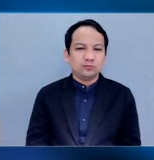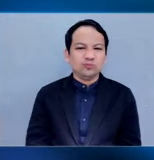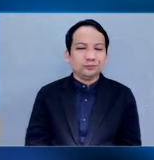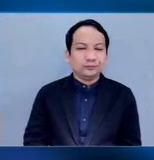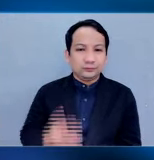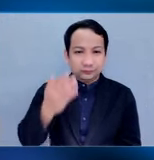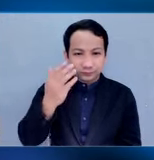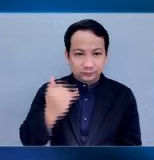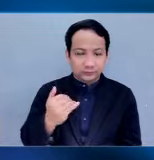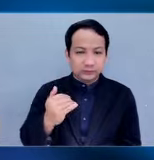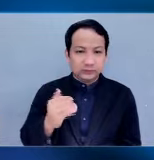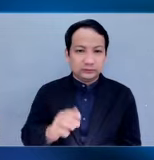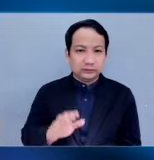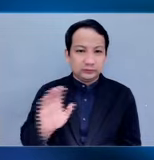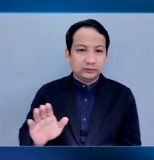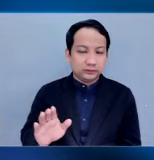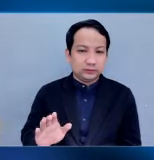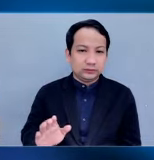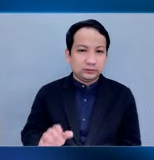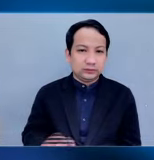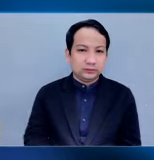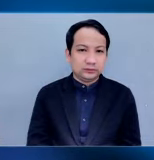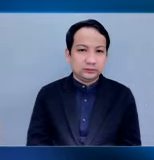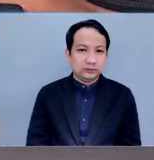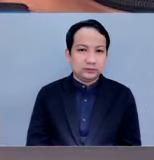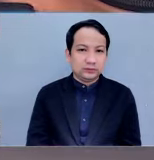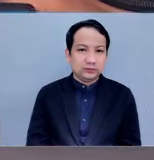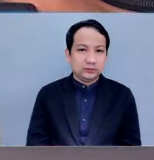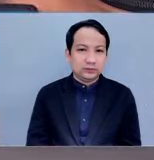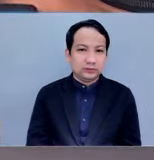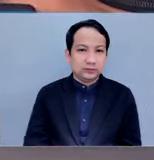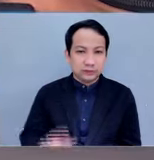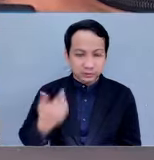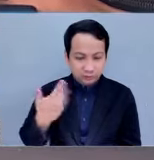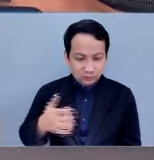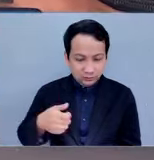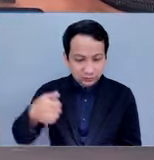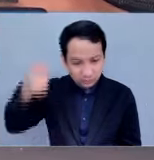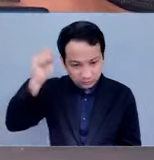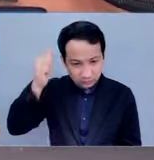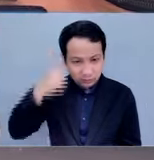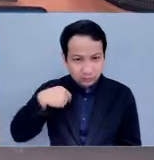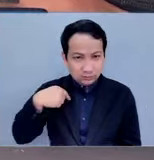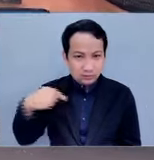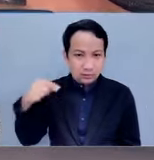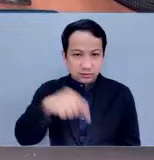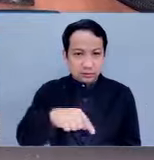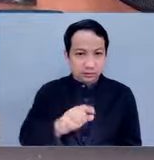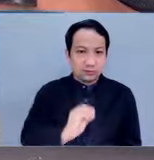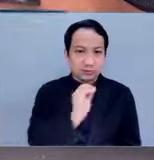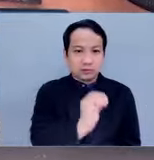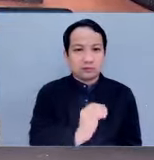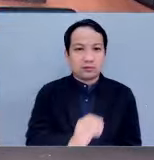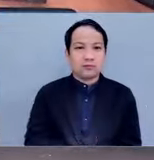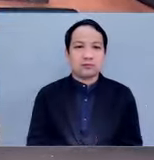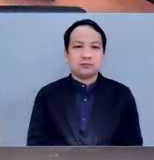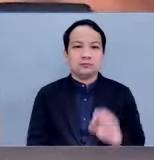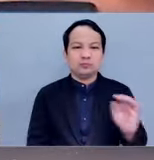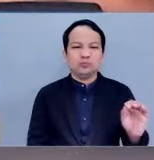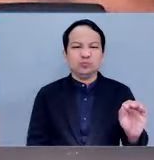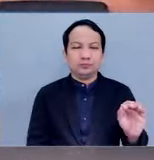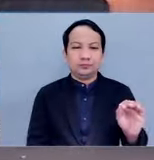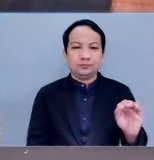Barbie, ikaw ba? Bakit siya basa palagi? Naglalagay sa tubo. Oo, oh, so for example, pagkatapos ko maligo, pupunta siya sa shower. Siya naman lang. Gusto niya na, ano, nasa